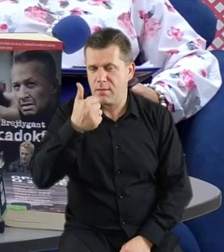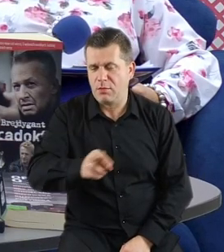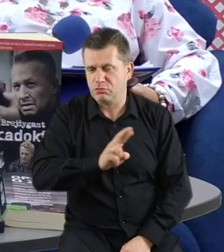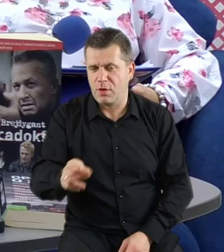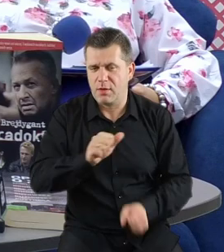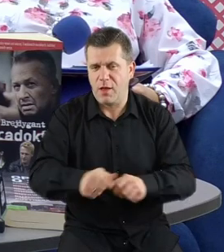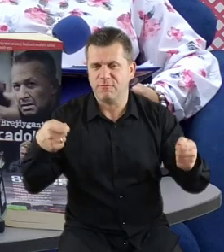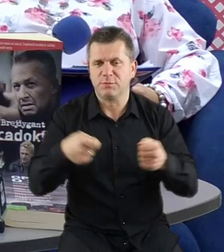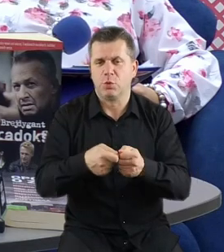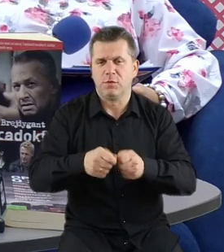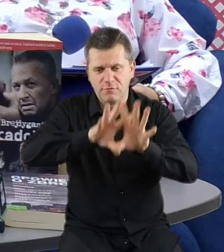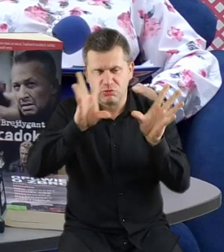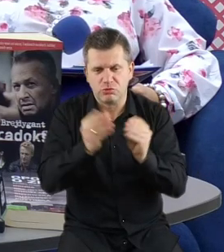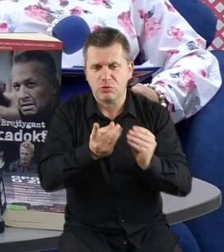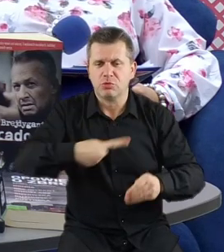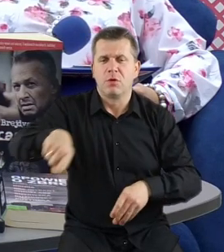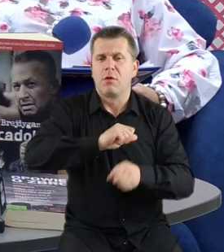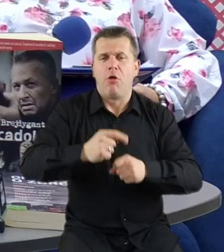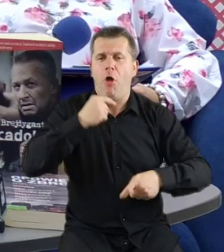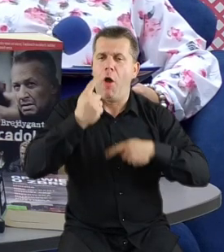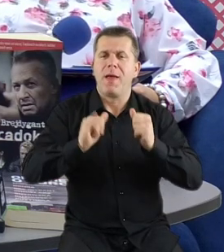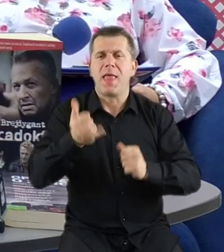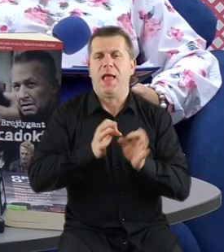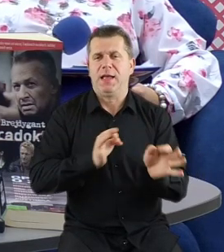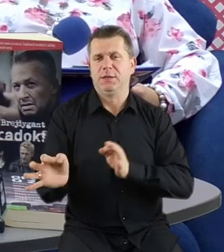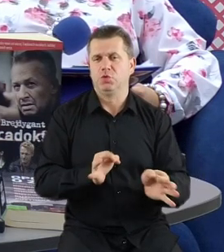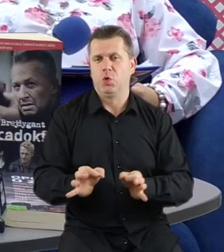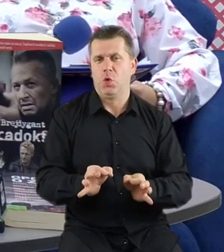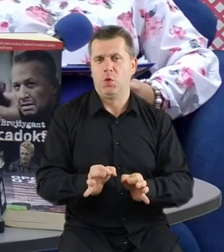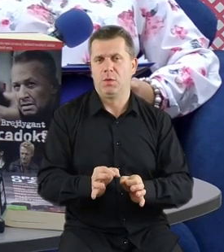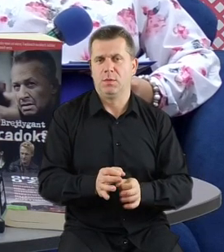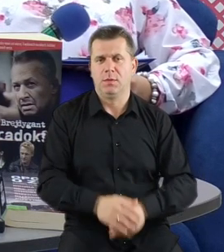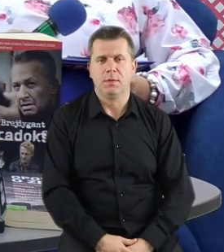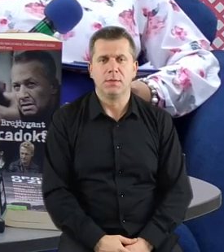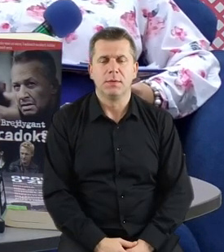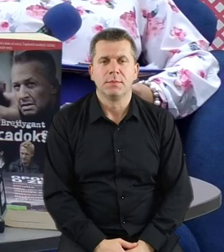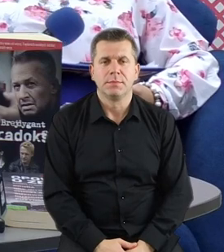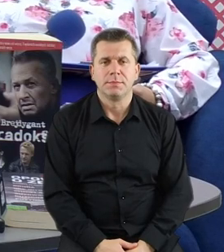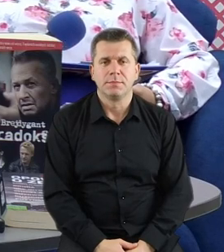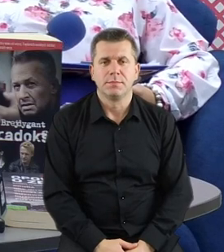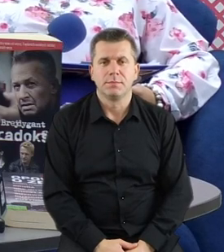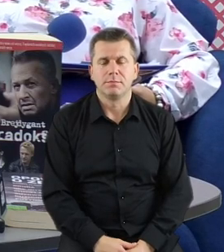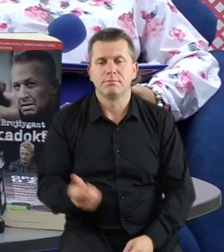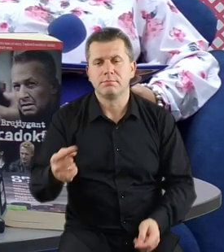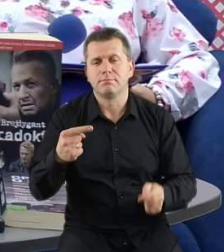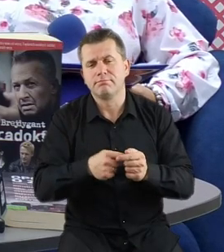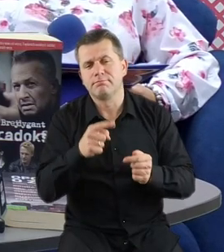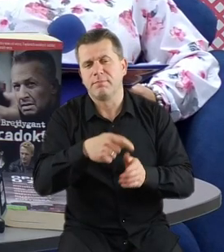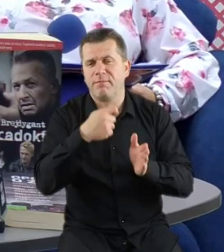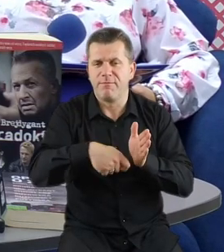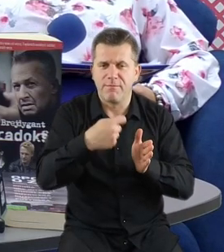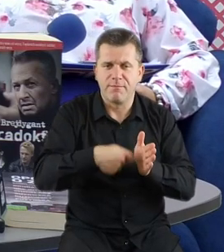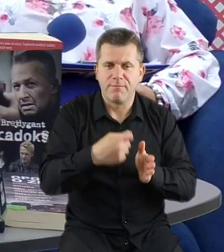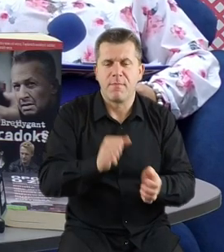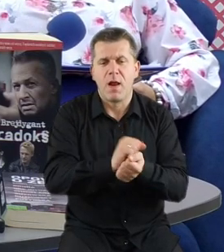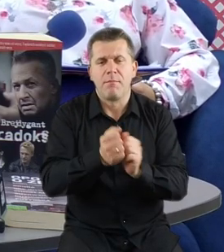niewątpliwie wspólna. Wszystko to opowiada jakąś historię. No, czy to się robi, że tak powiem, na modłę filmową